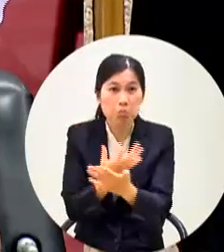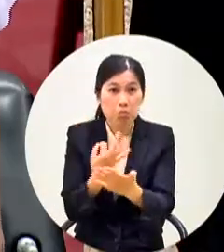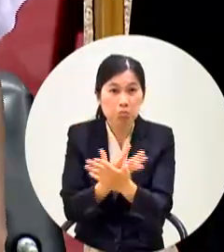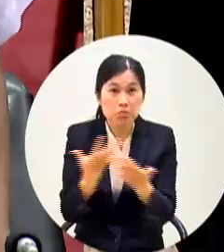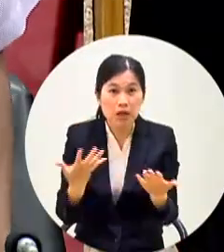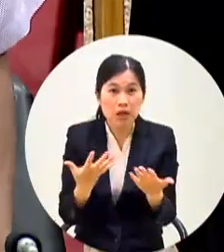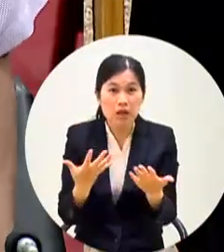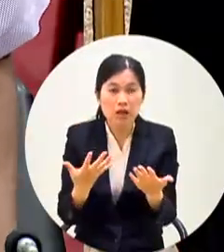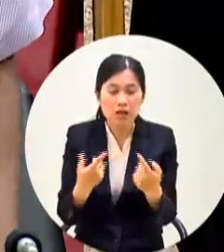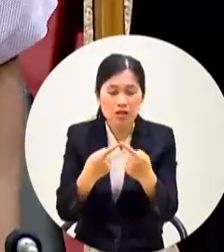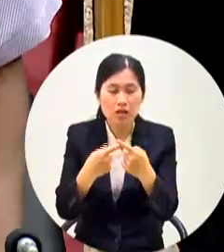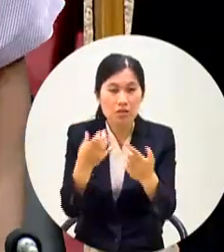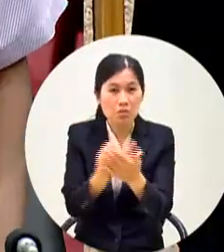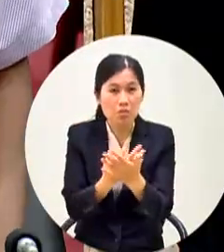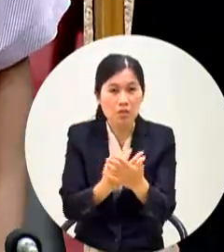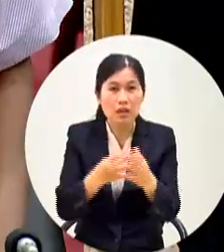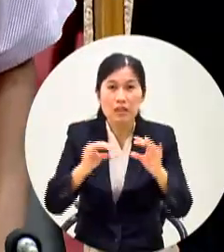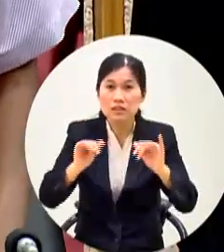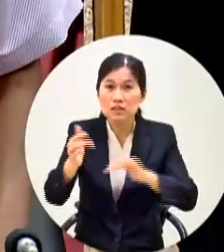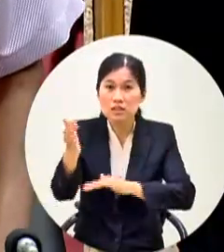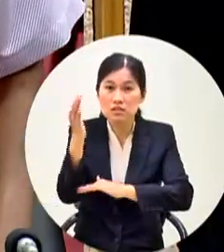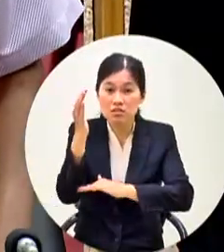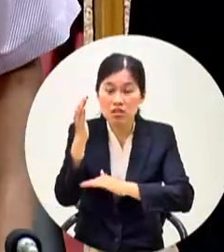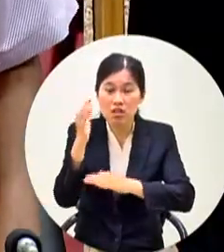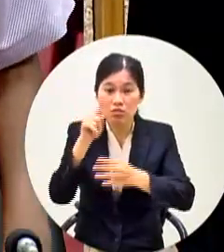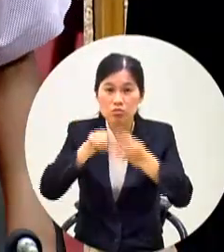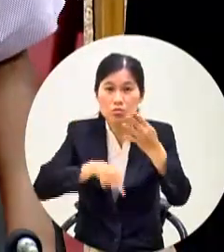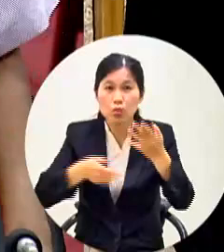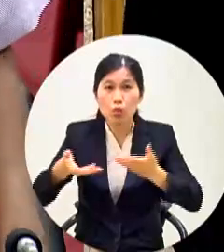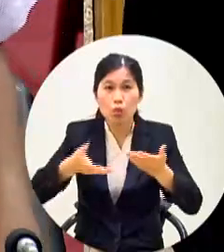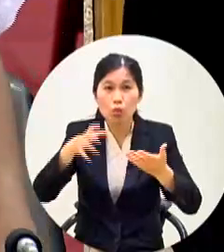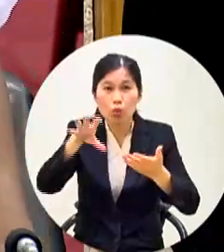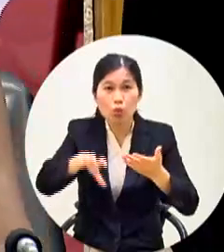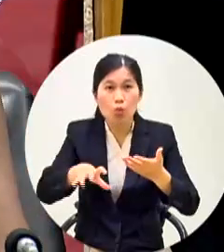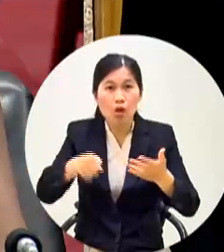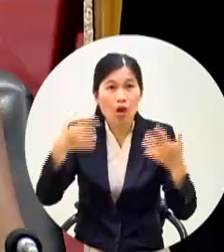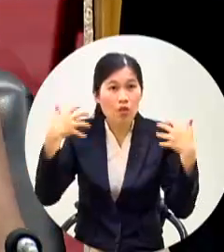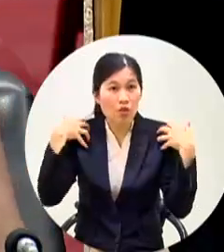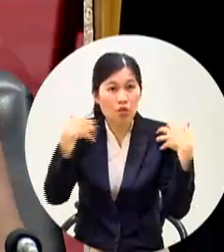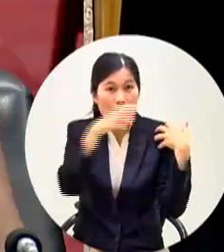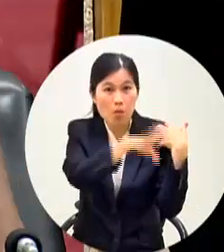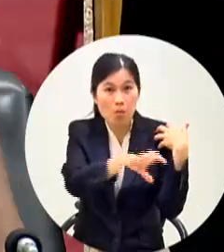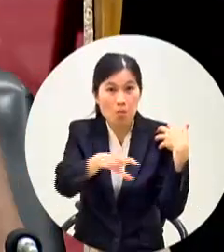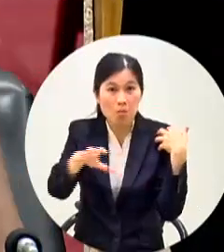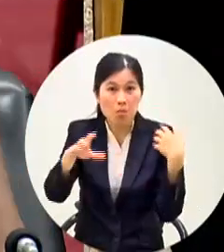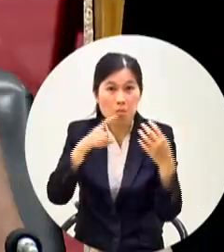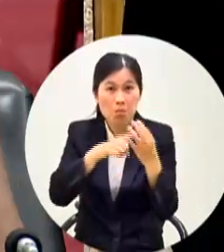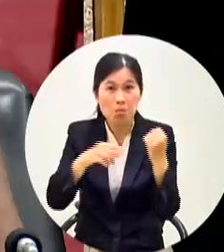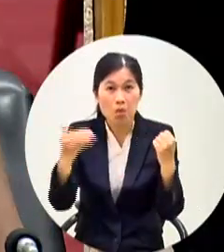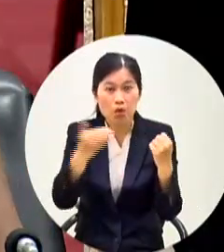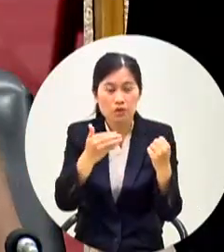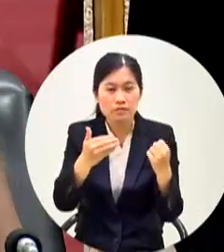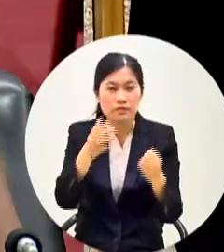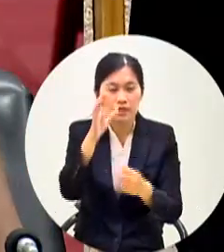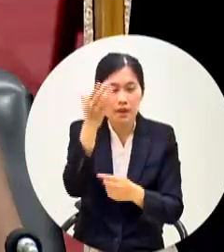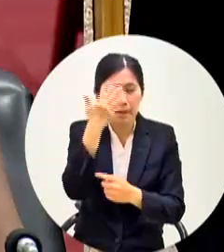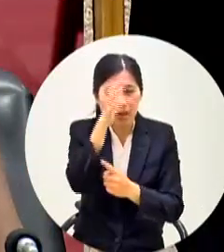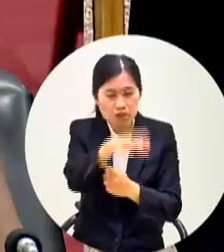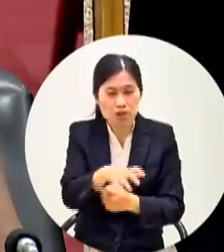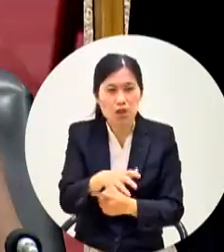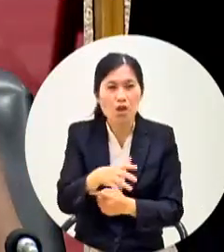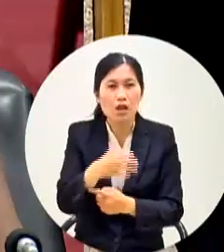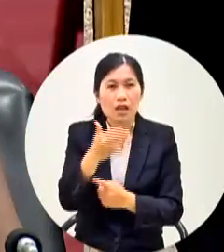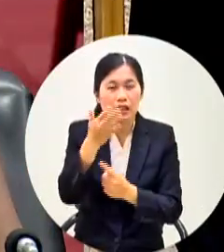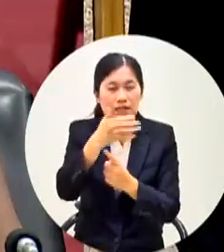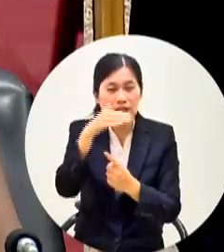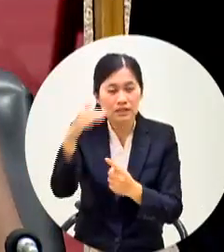署地政事务所他要负责九个地区，美浓、旗山、六龟、